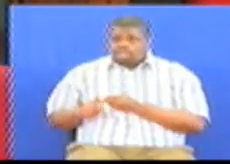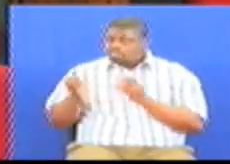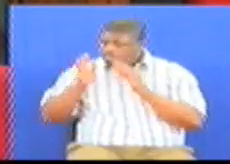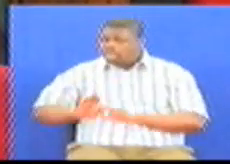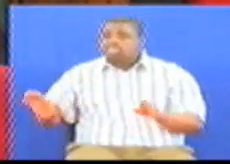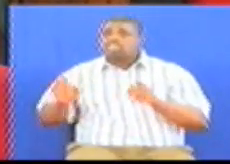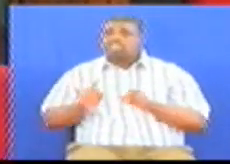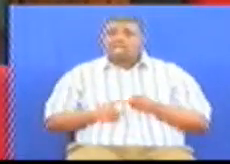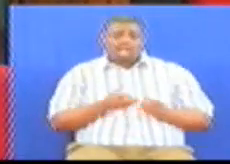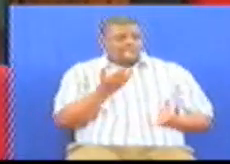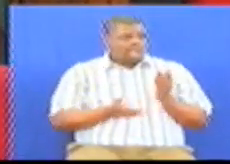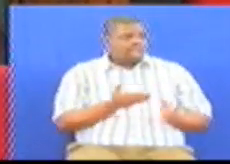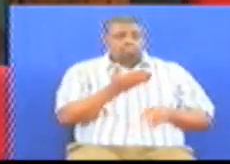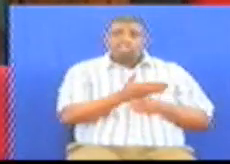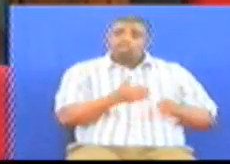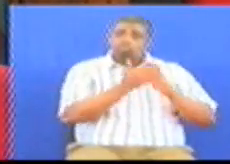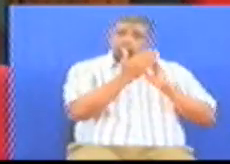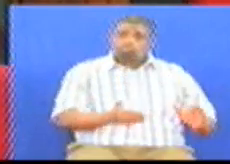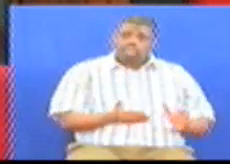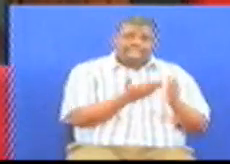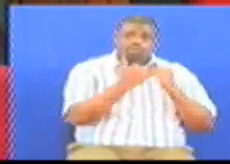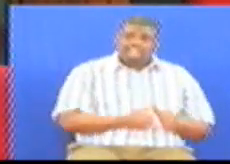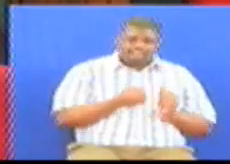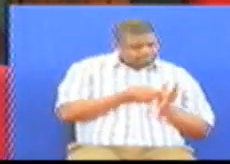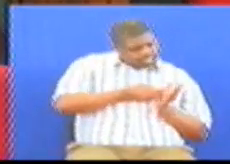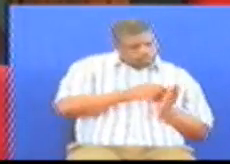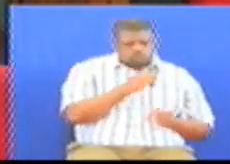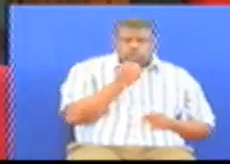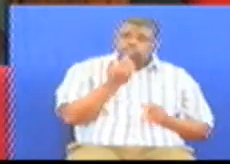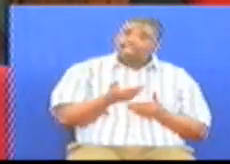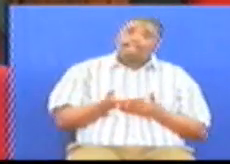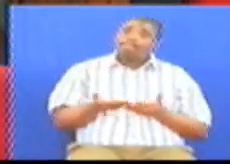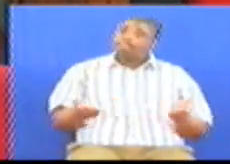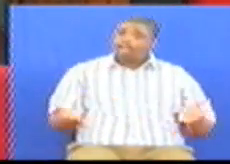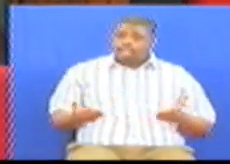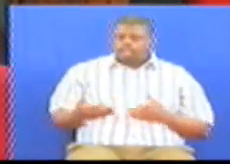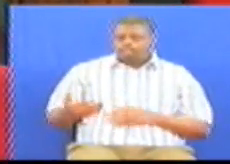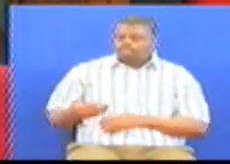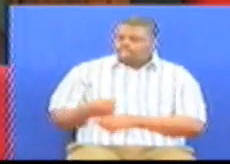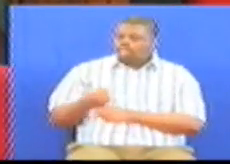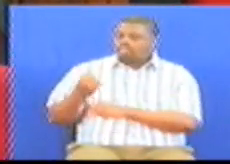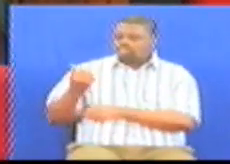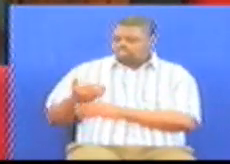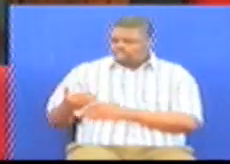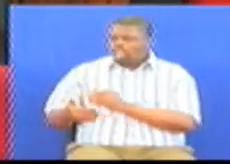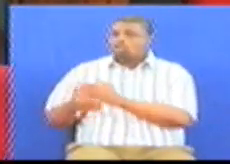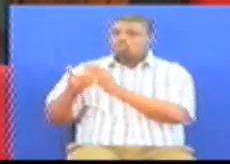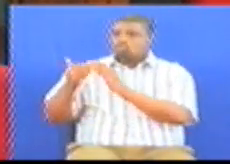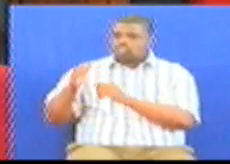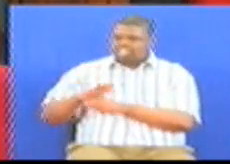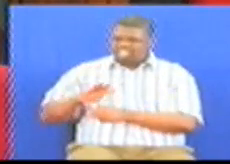kumalizia tu angalau yale majengo. Najua inawezekana hakuna fedha za kutosha kuwa na majengo mengi kama tulivyofanya kwa vituo ambao